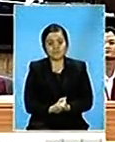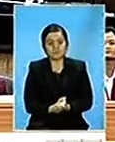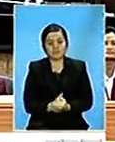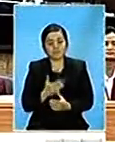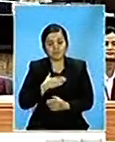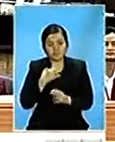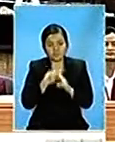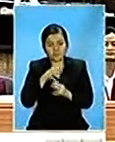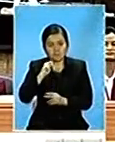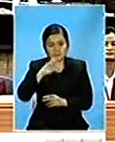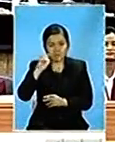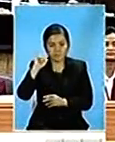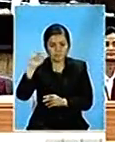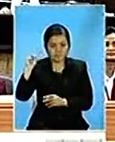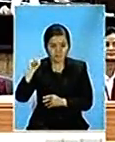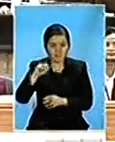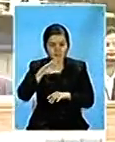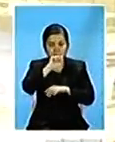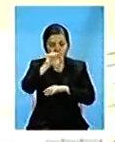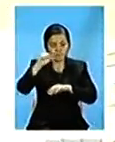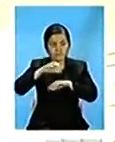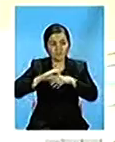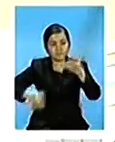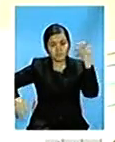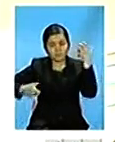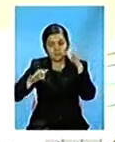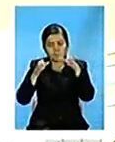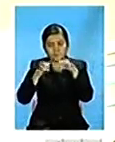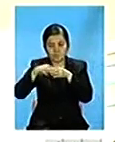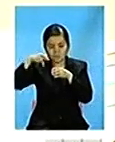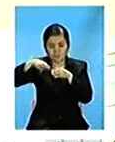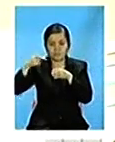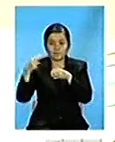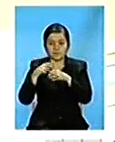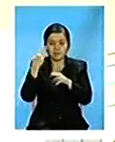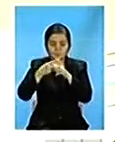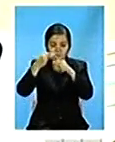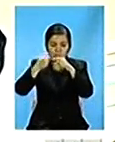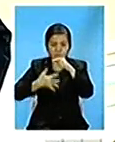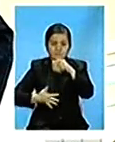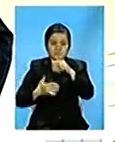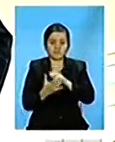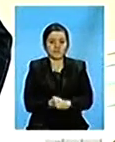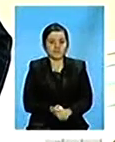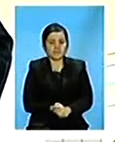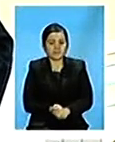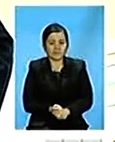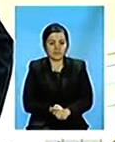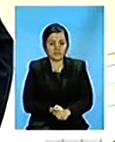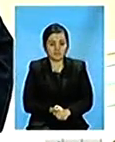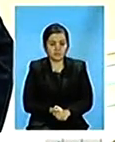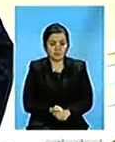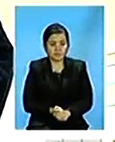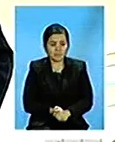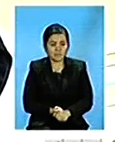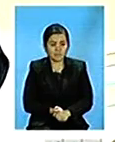ผมนิยมรปัญญาสสลบบุรีพรรคเพื่อไทยบัญชีรายชื่อครับท่านท่านที่เคารพ